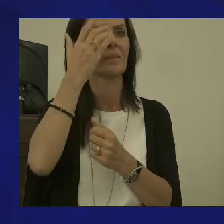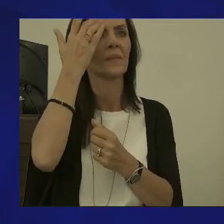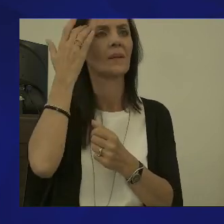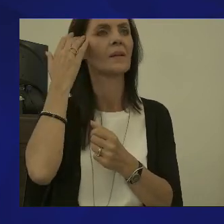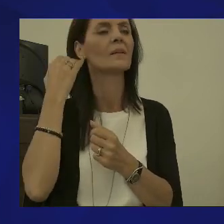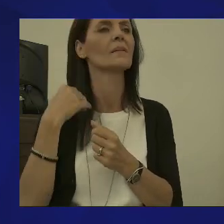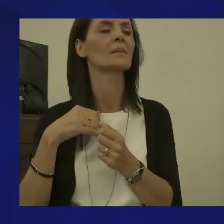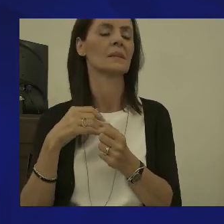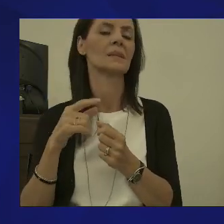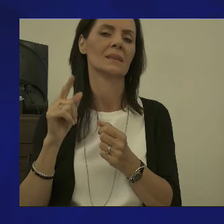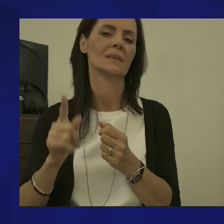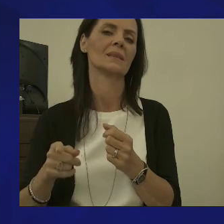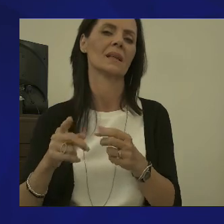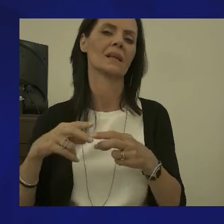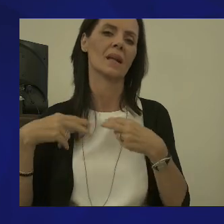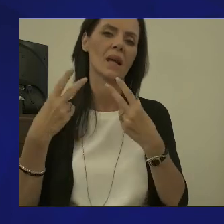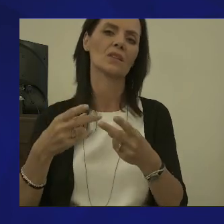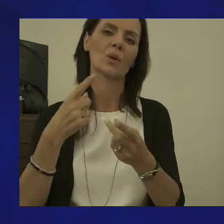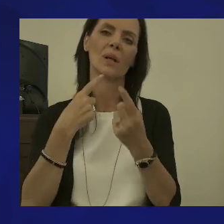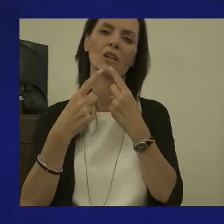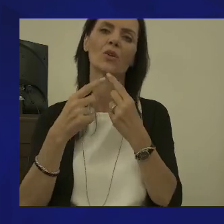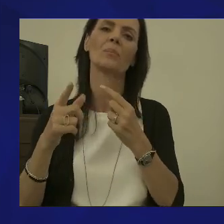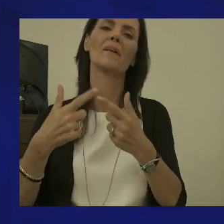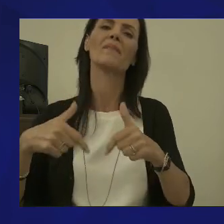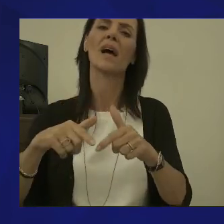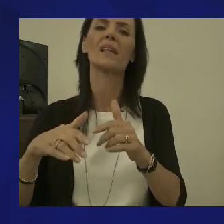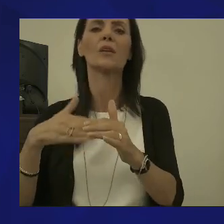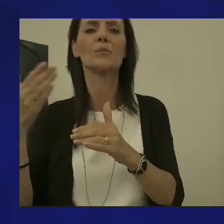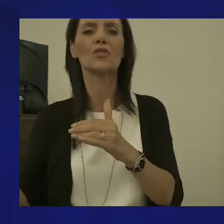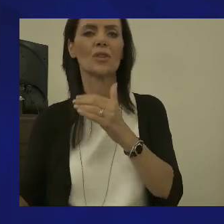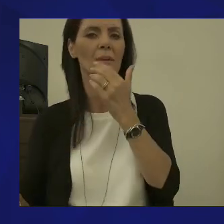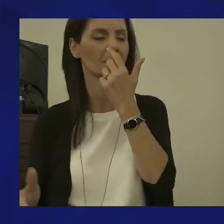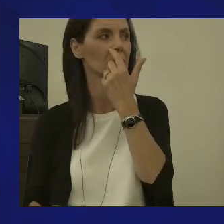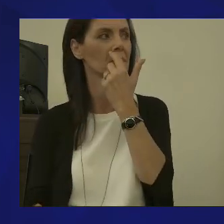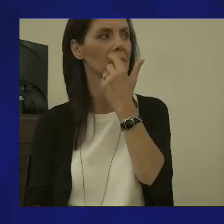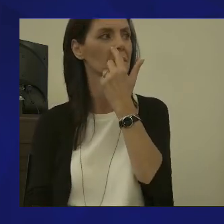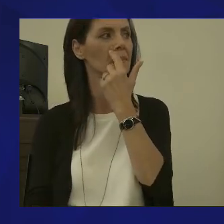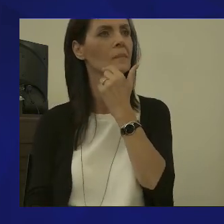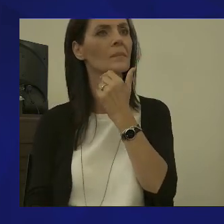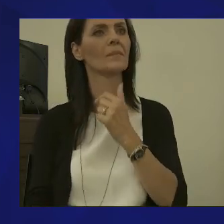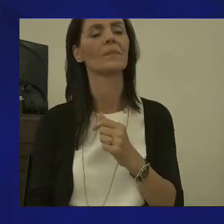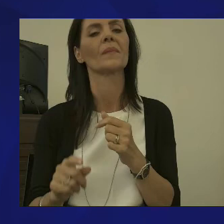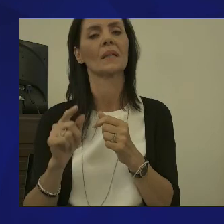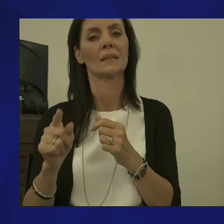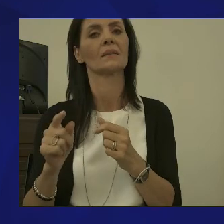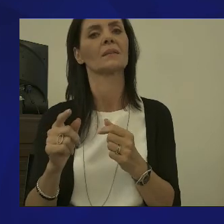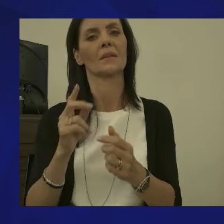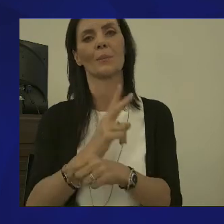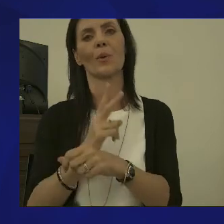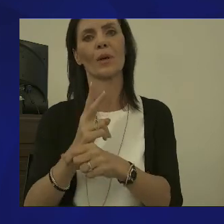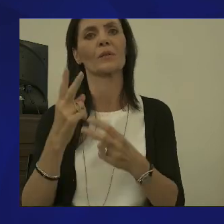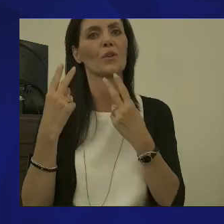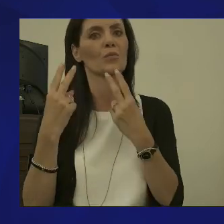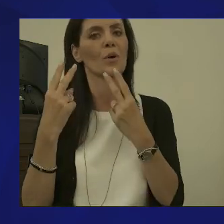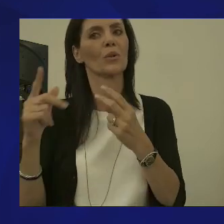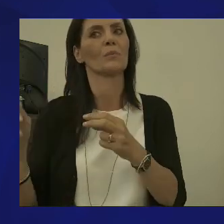זה צריך לחזור לדיון בוועדת משנה, אפשר להצביע על זה, ואפשר... זה פרויקט מספיק משמעותי בשביל